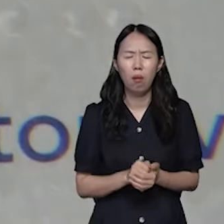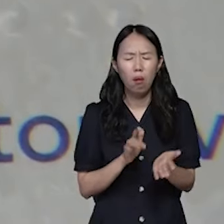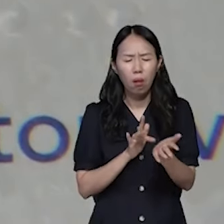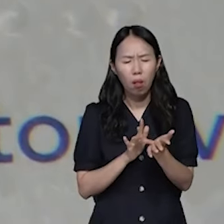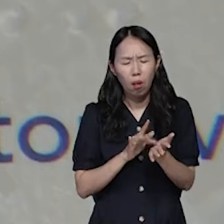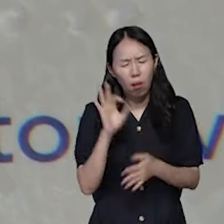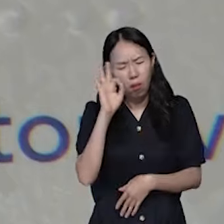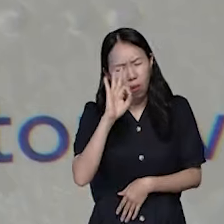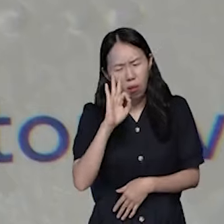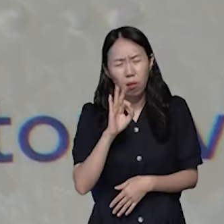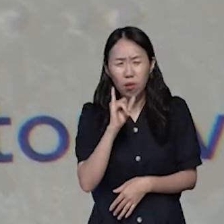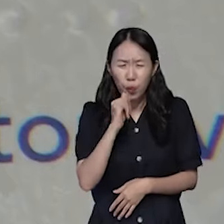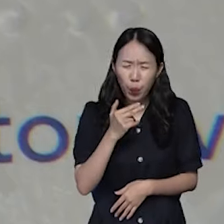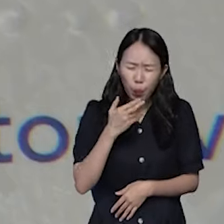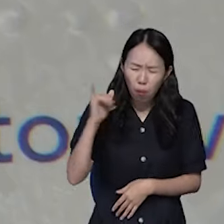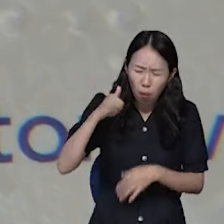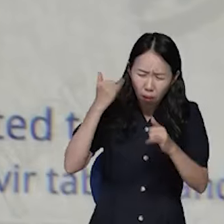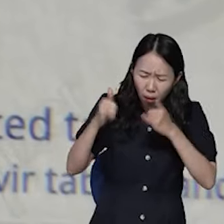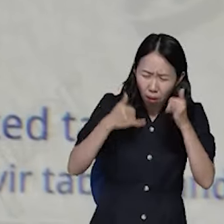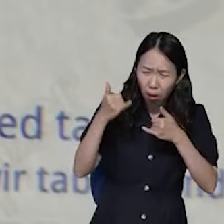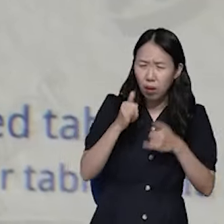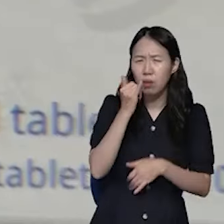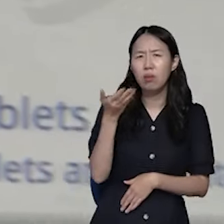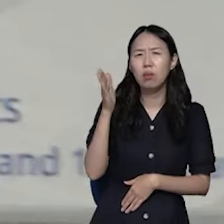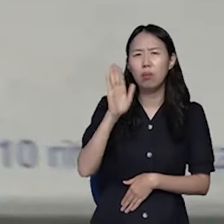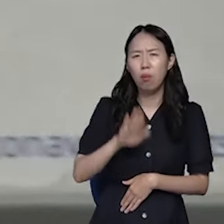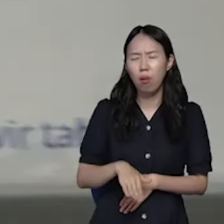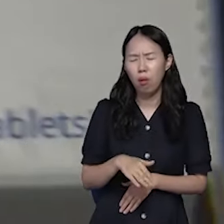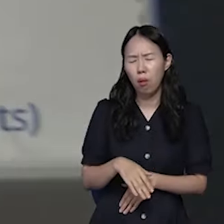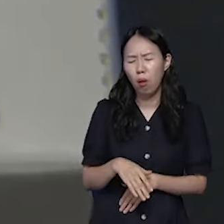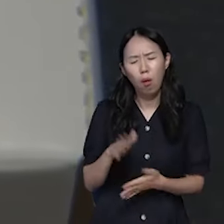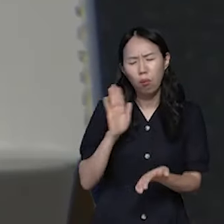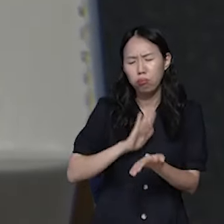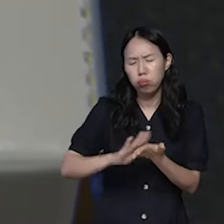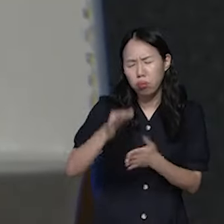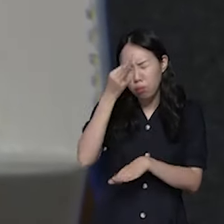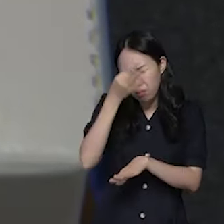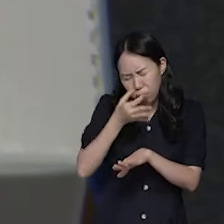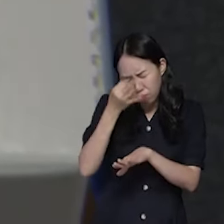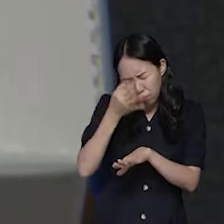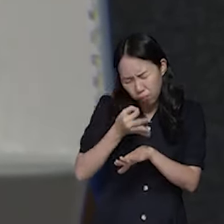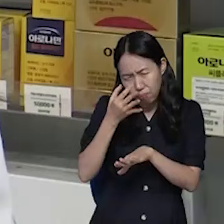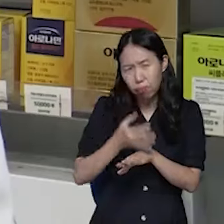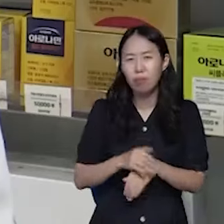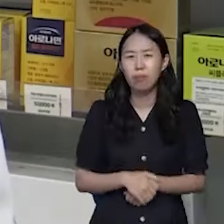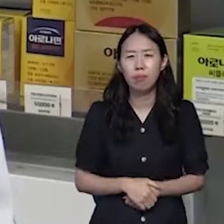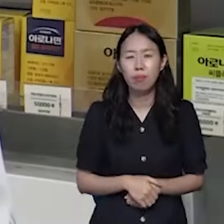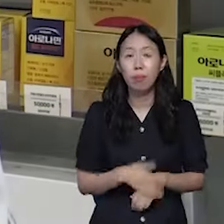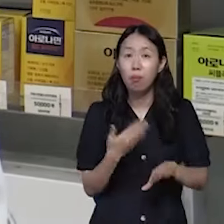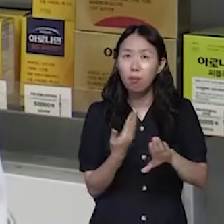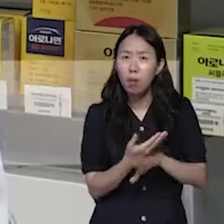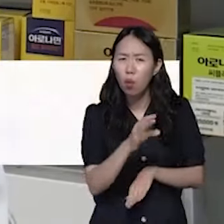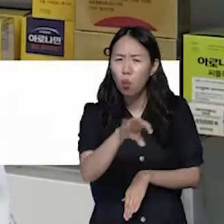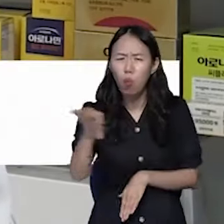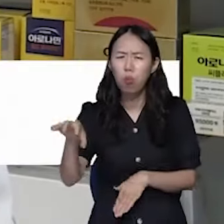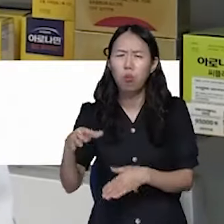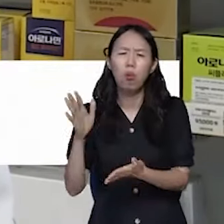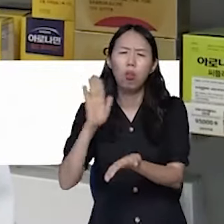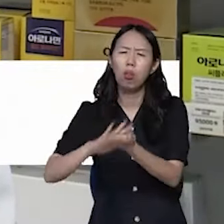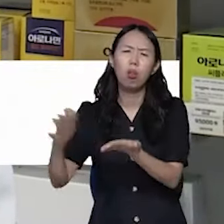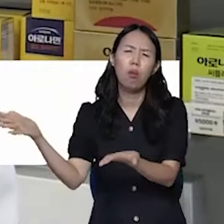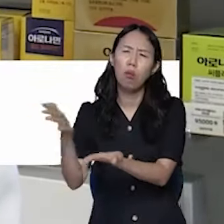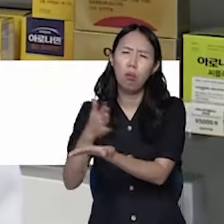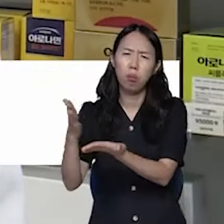찾는 전화가 수시로 걸려오지만 죄송하다는 응답만 되풀이합니다. 다른 데도 없으니까 저희 약국에도 전화가